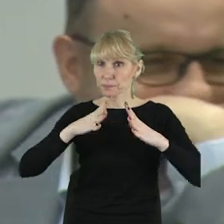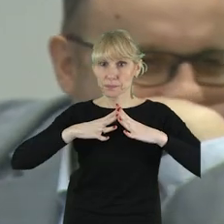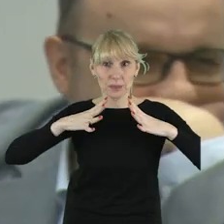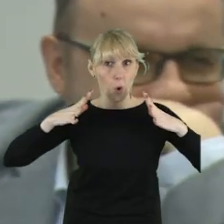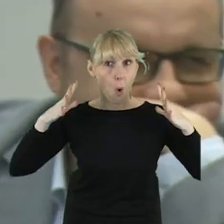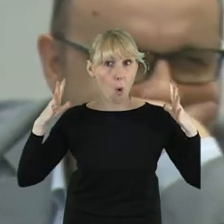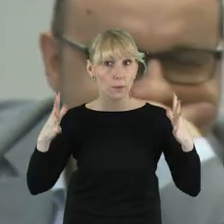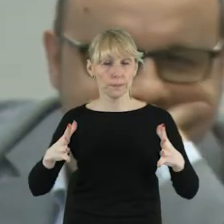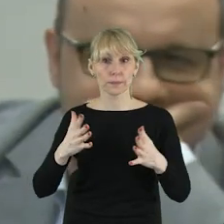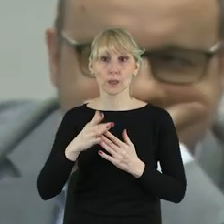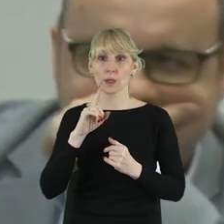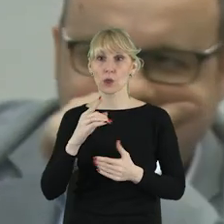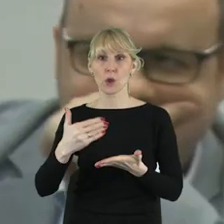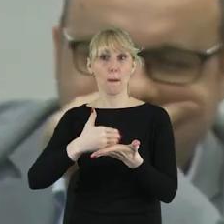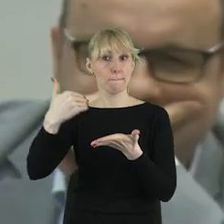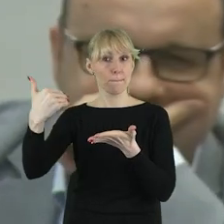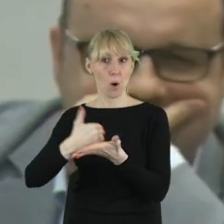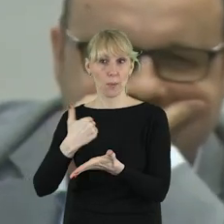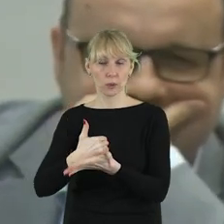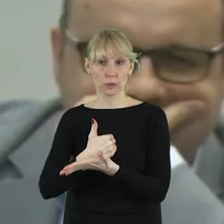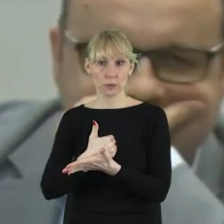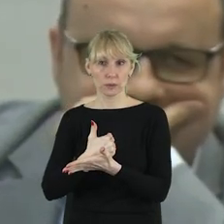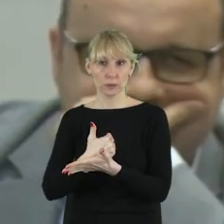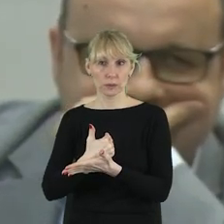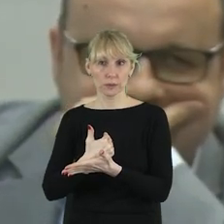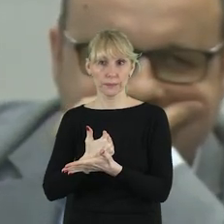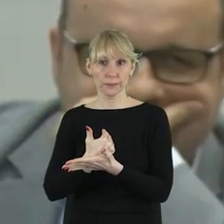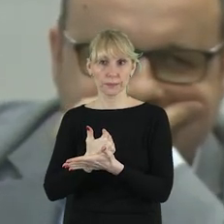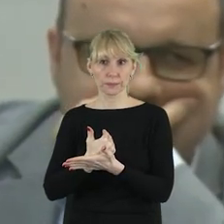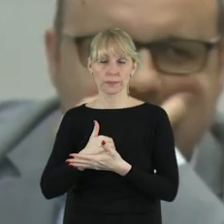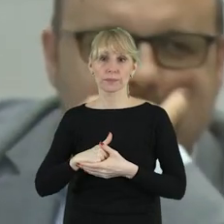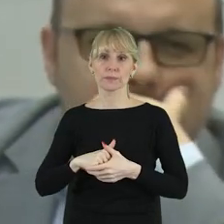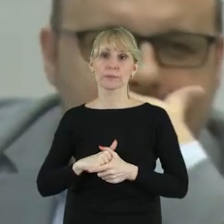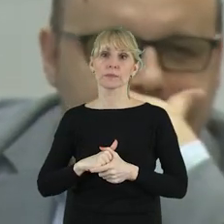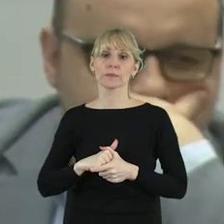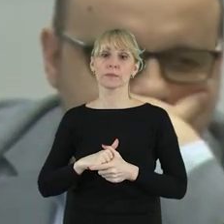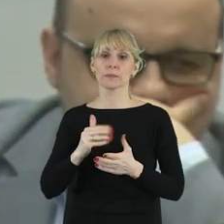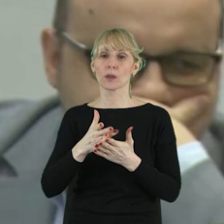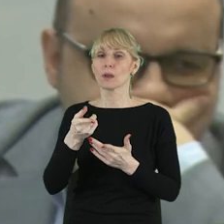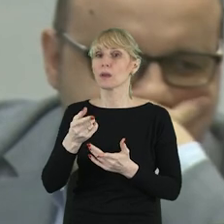o opiekę nad pacjentem.